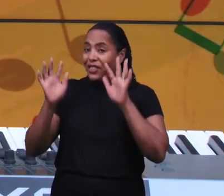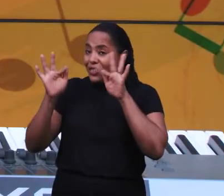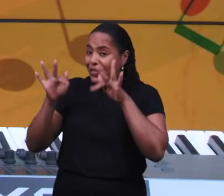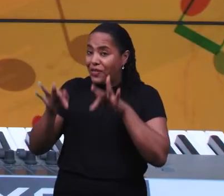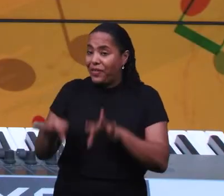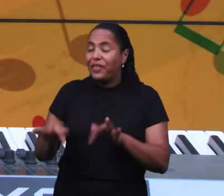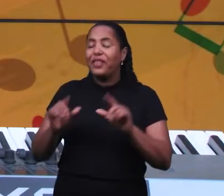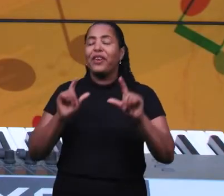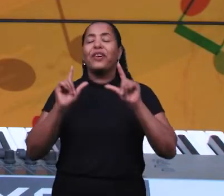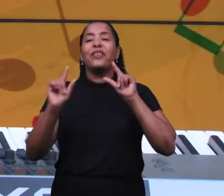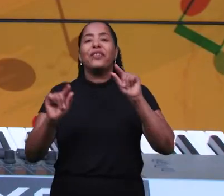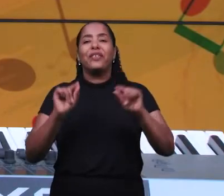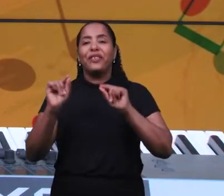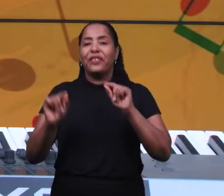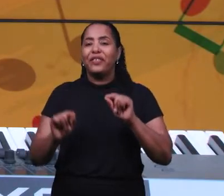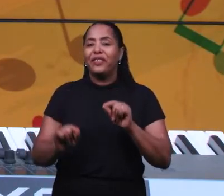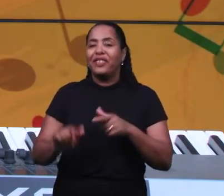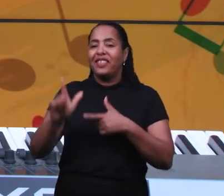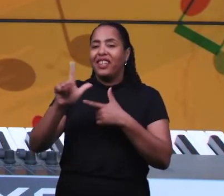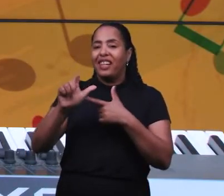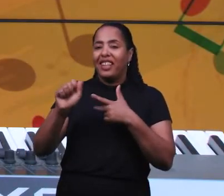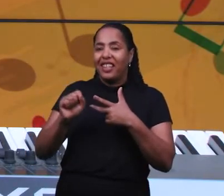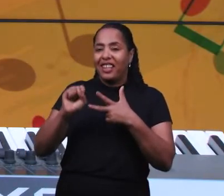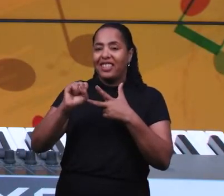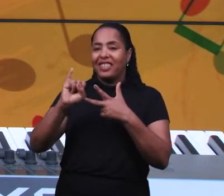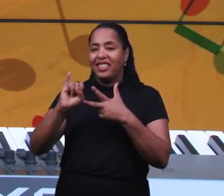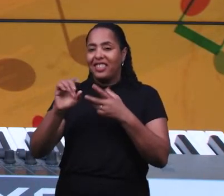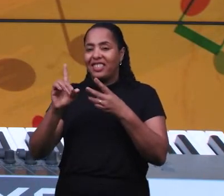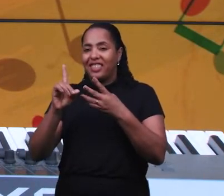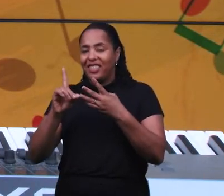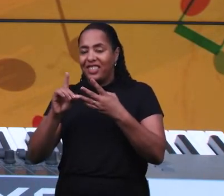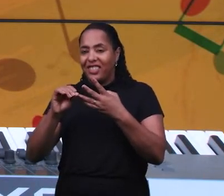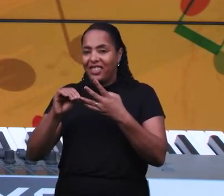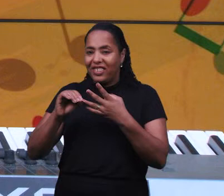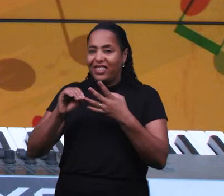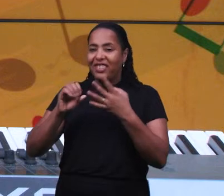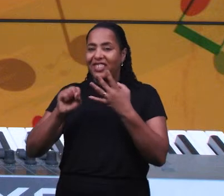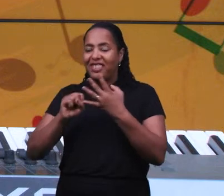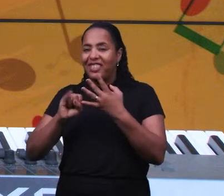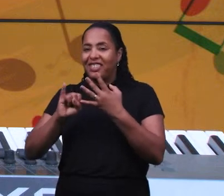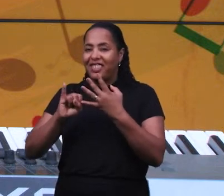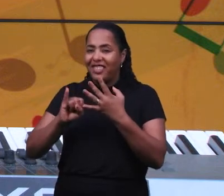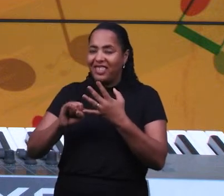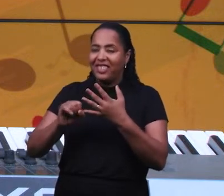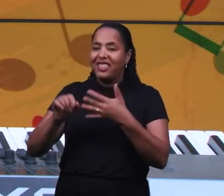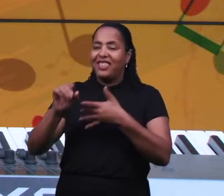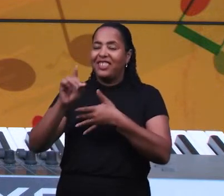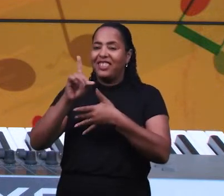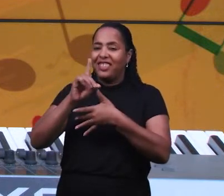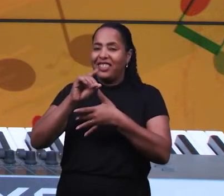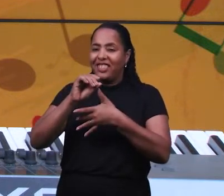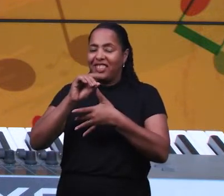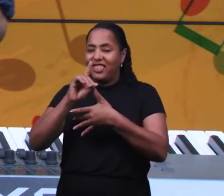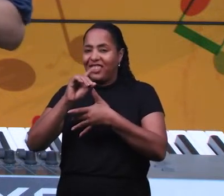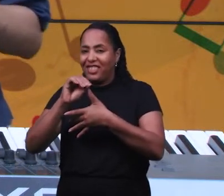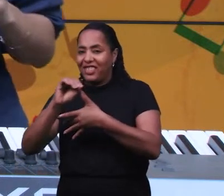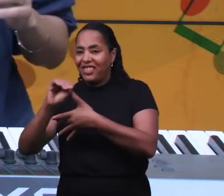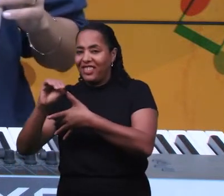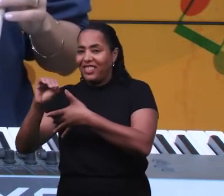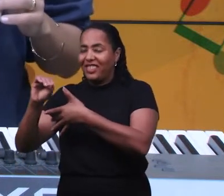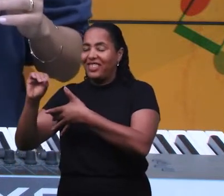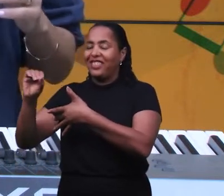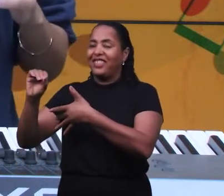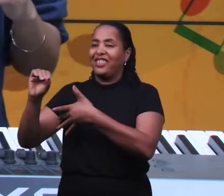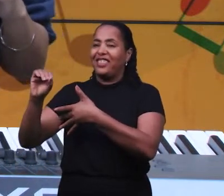Et à la fin, on fait Lá, si, do, si, do.